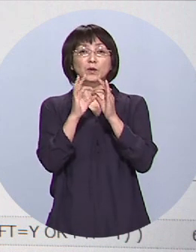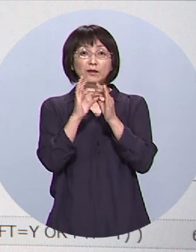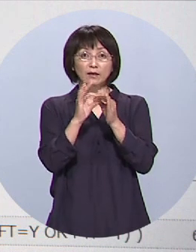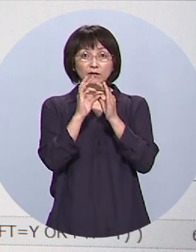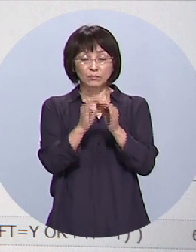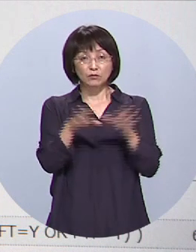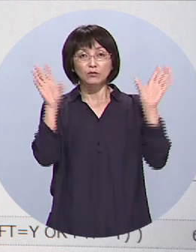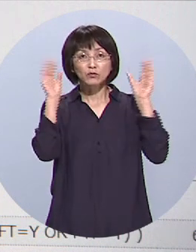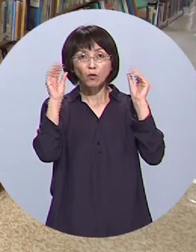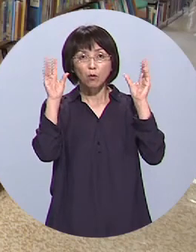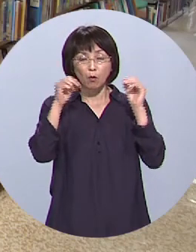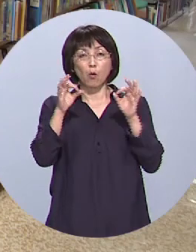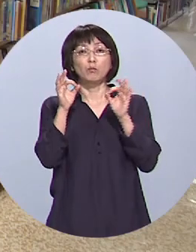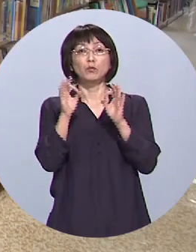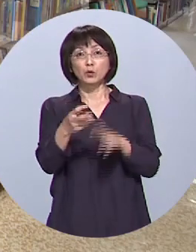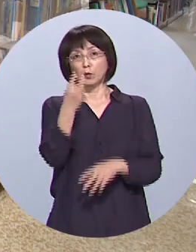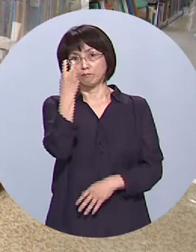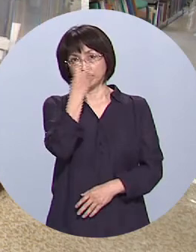検索できます。